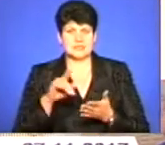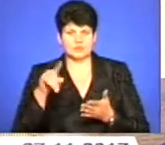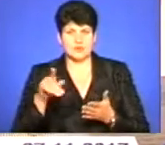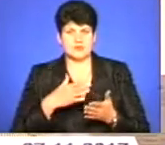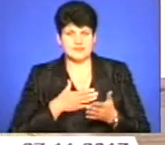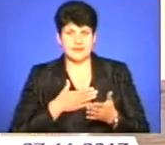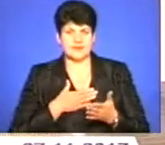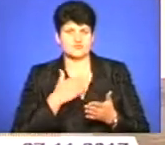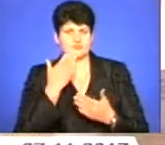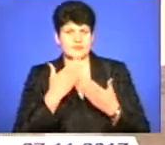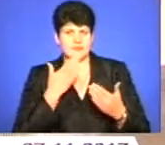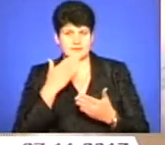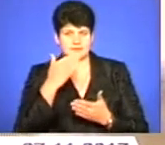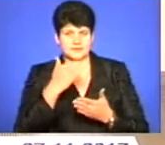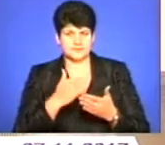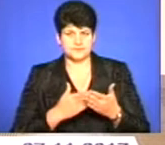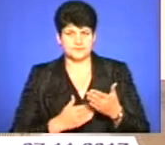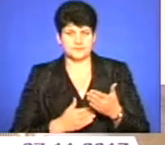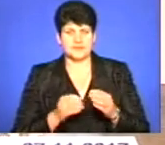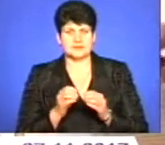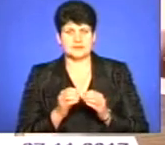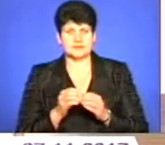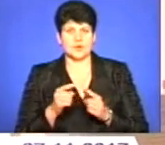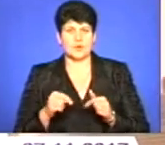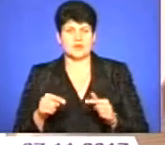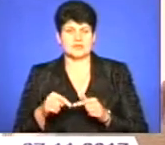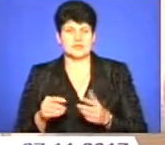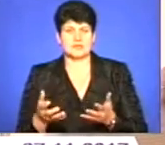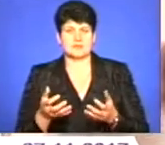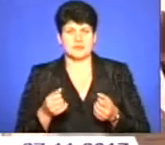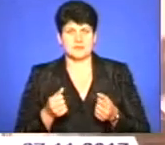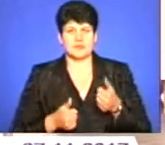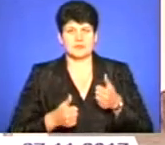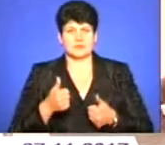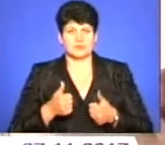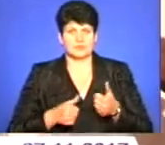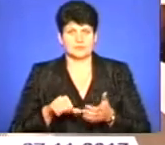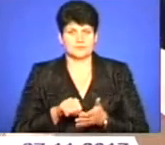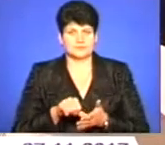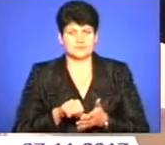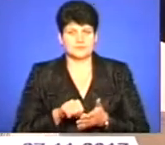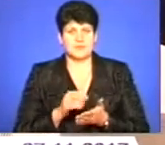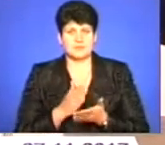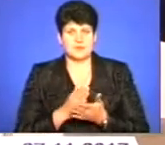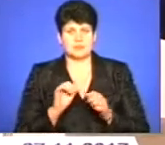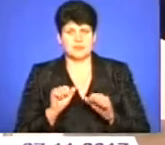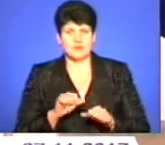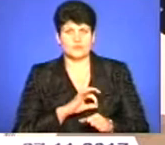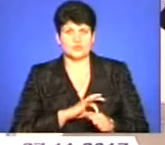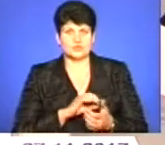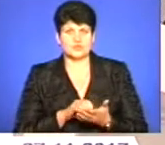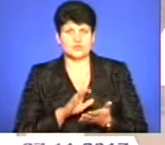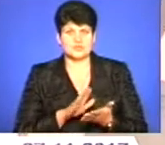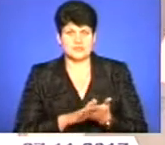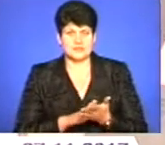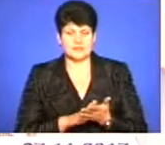наші запити з 10 організацій, які приймали на тендері участь, мають право юридично зареєстровані